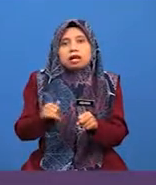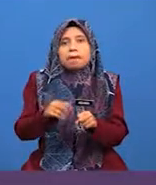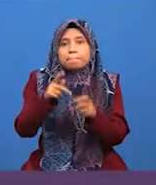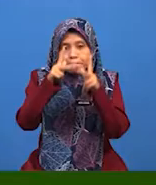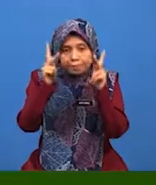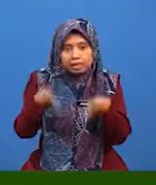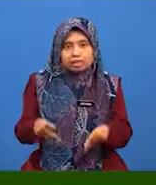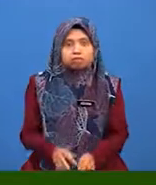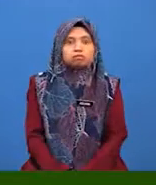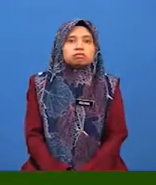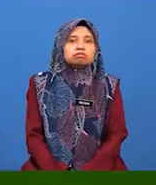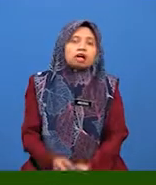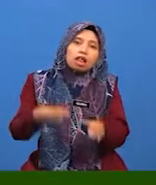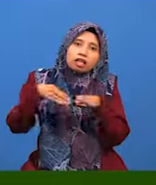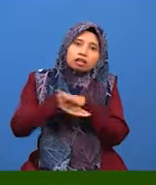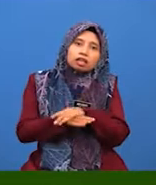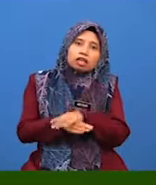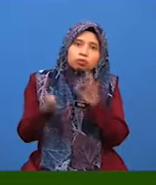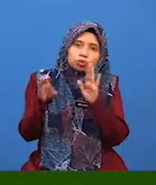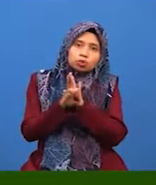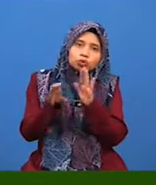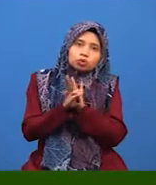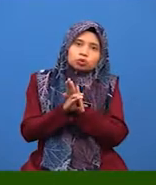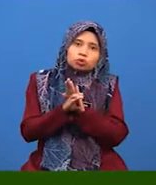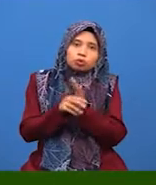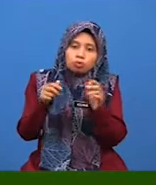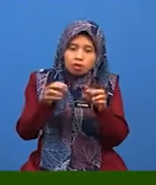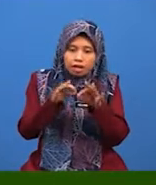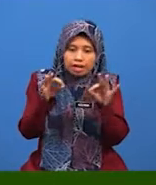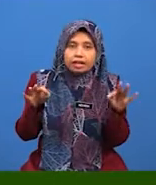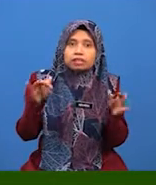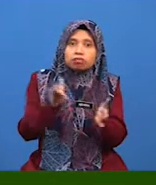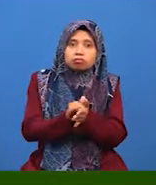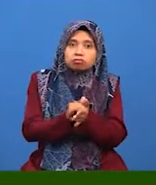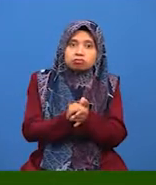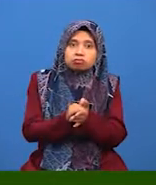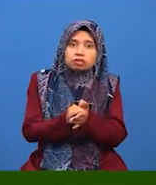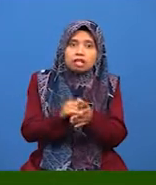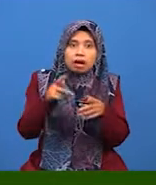predikat. Dalam contoh-contoh ayat tersebut,